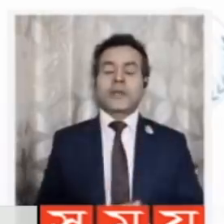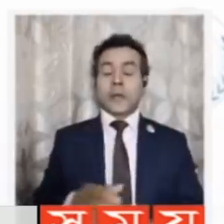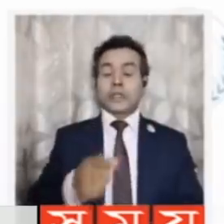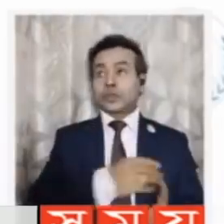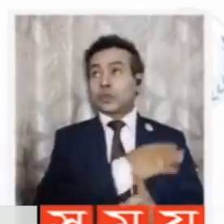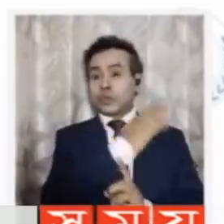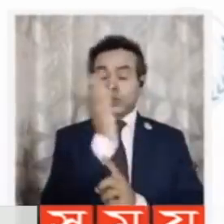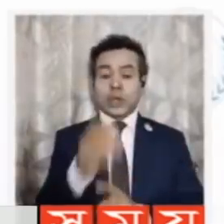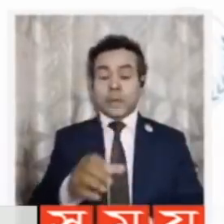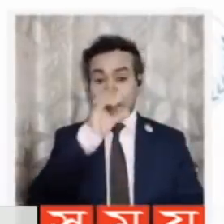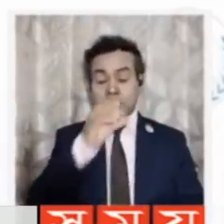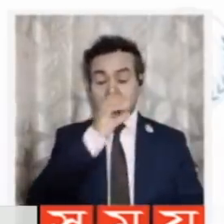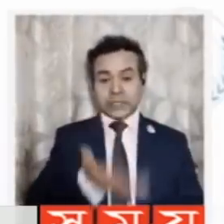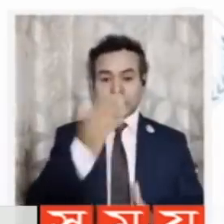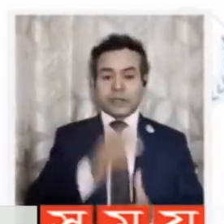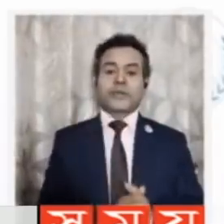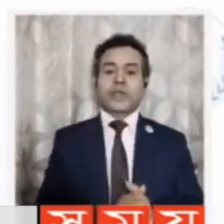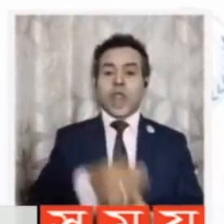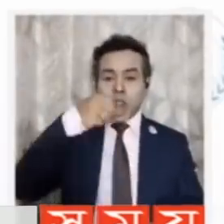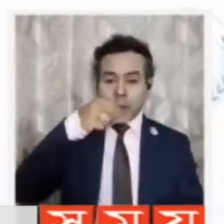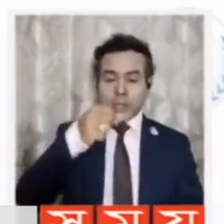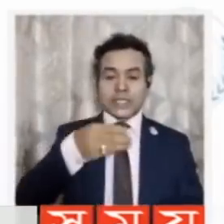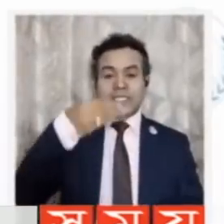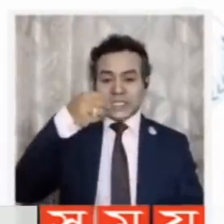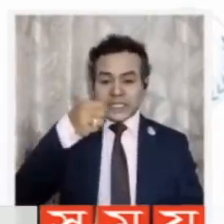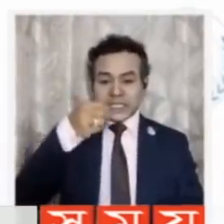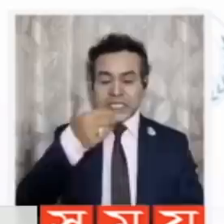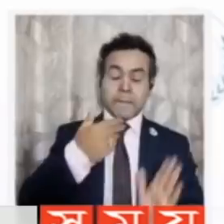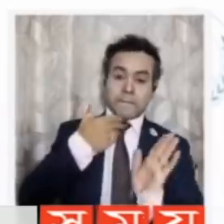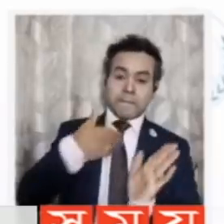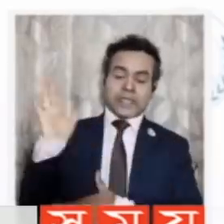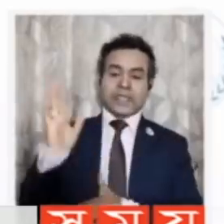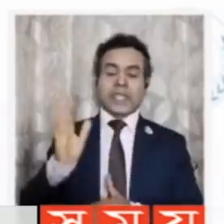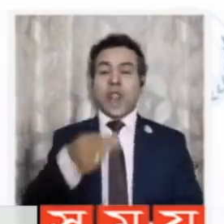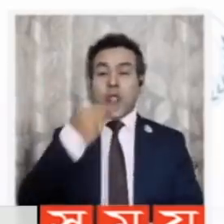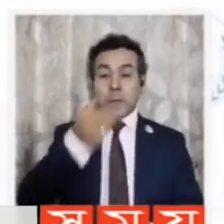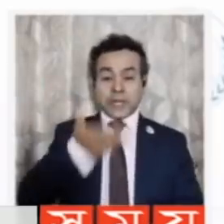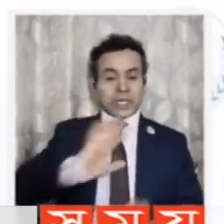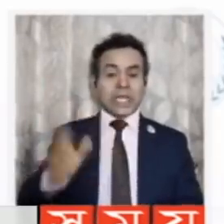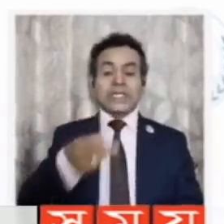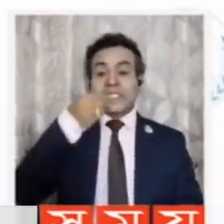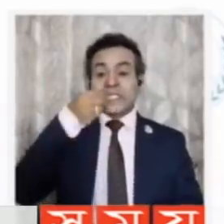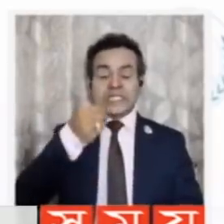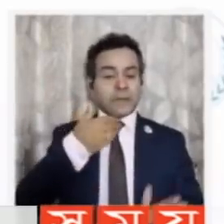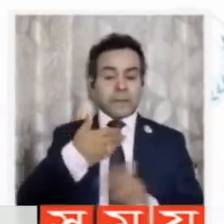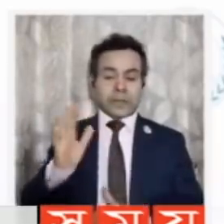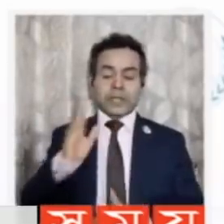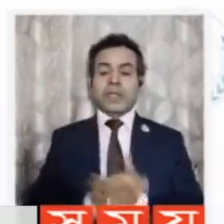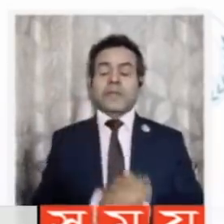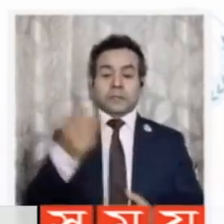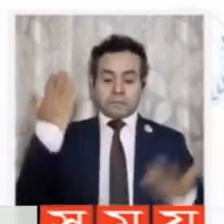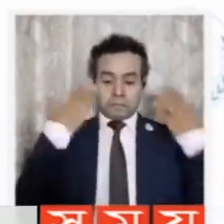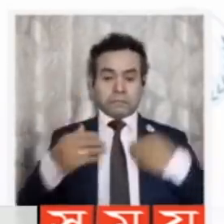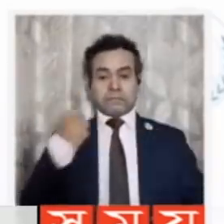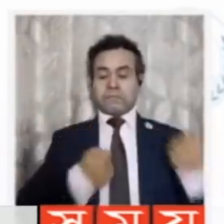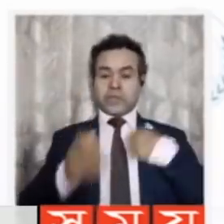লবণ চিনি এবং তেল সমৃদ্ধ খাবার এড়িয়ে চলতে হবে, নিয়মিত শারীরিক সচলতা বজায় রাখতে হবে, ধূমপান